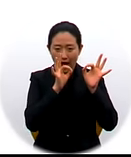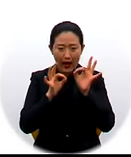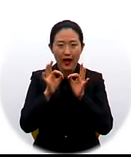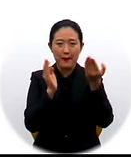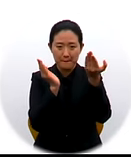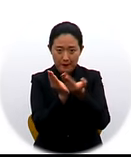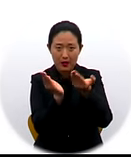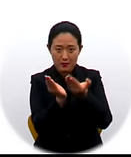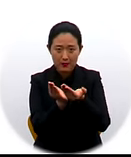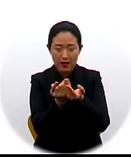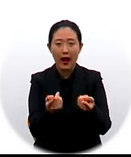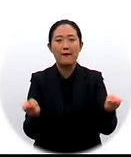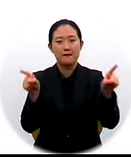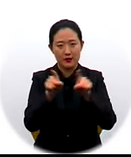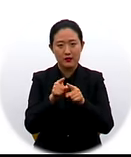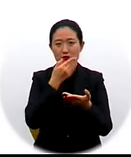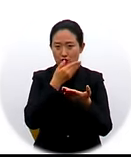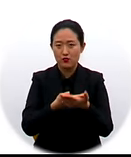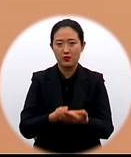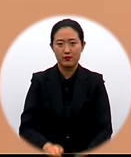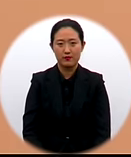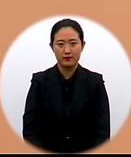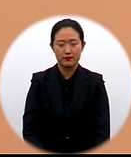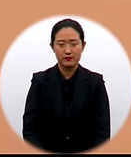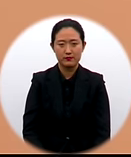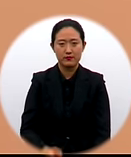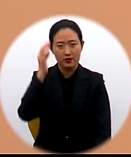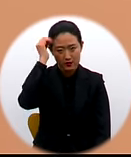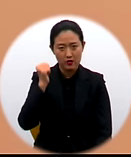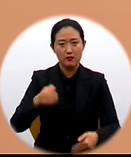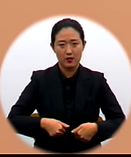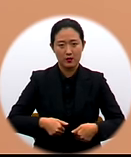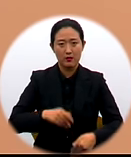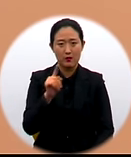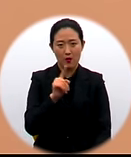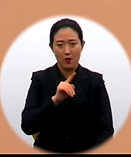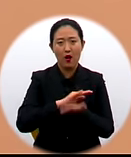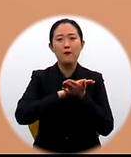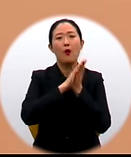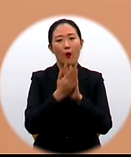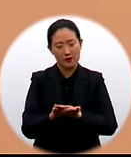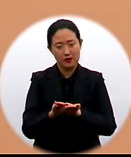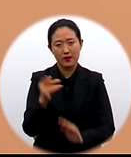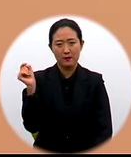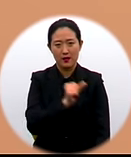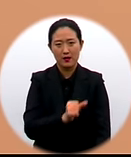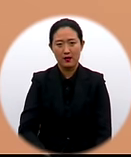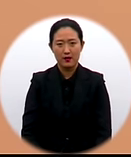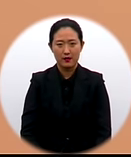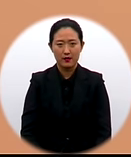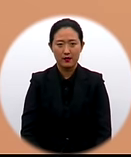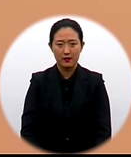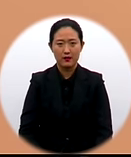설계하는 과정에서 굉장히 중요한 키워드가 될 수 있다는 거죠. 우리가 꼭 기억해야 되는 것 중에 하나는 지금 변화의 속도가 굉장히 지나칠 만큼